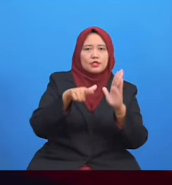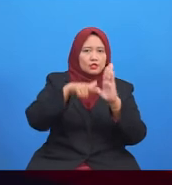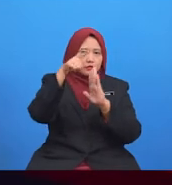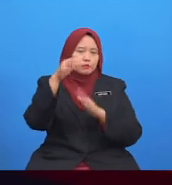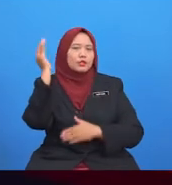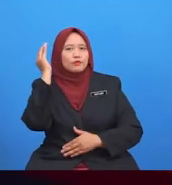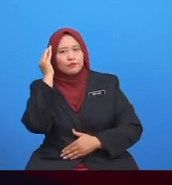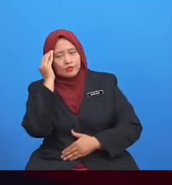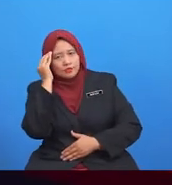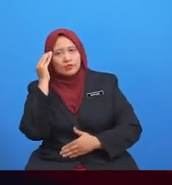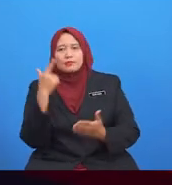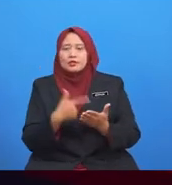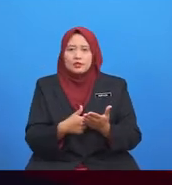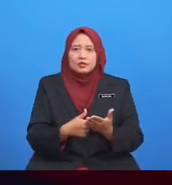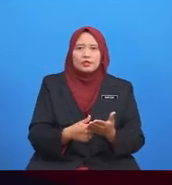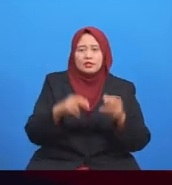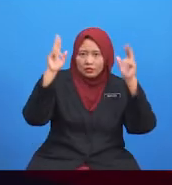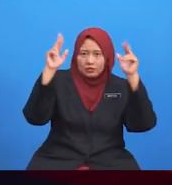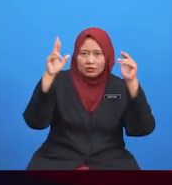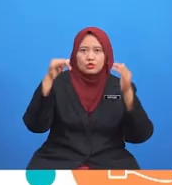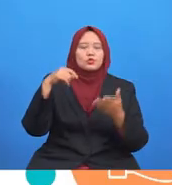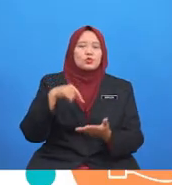lebih memahami lagi tajuk ini.